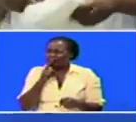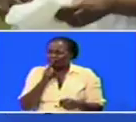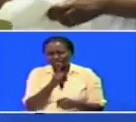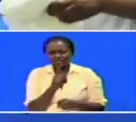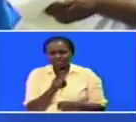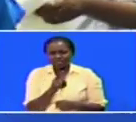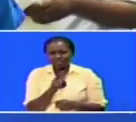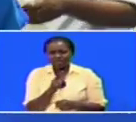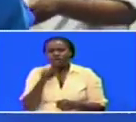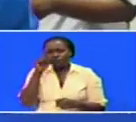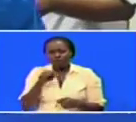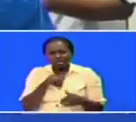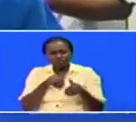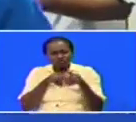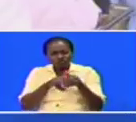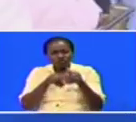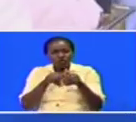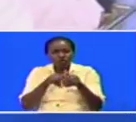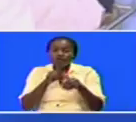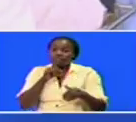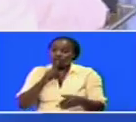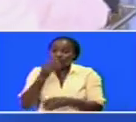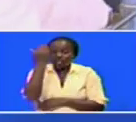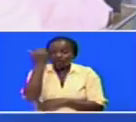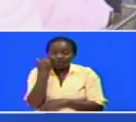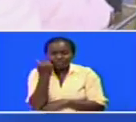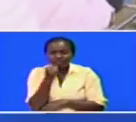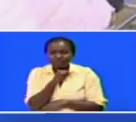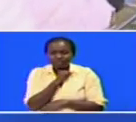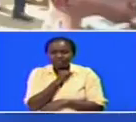kuwa mnapaswa kufuata masharti ya mahakama.